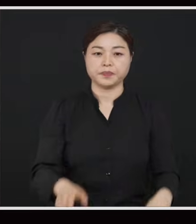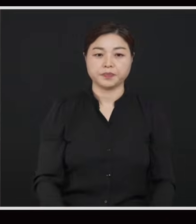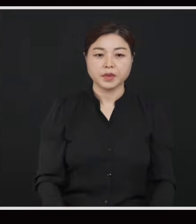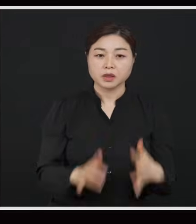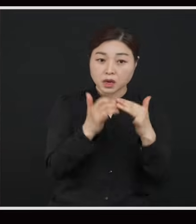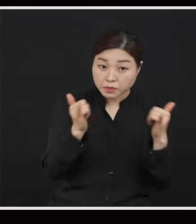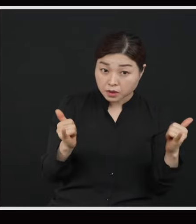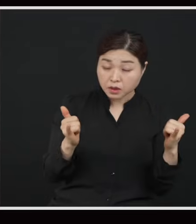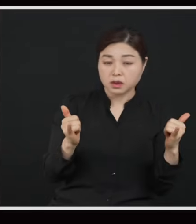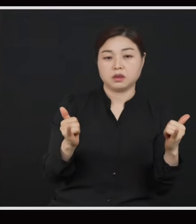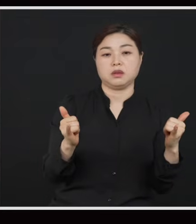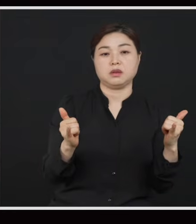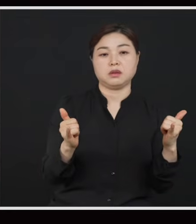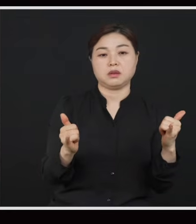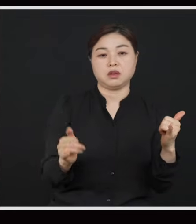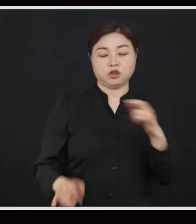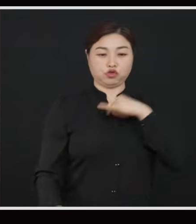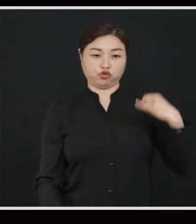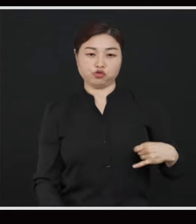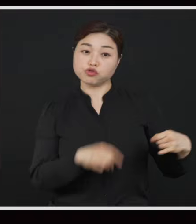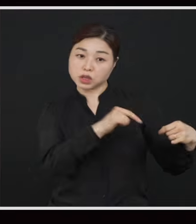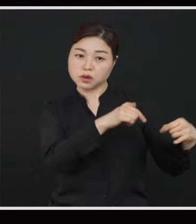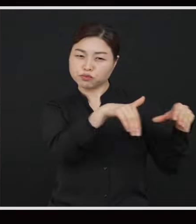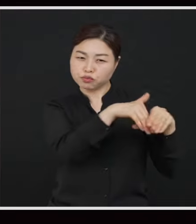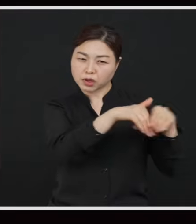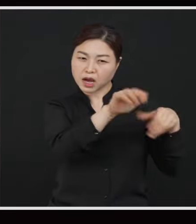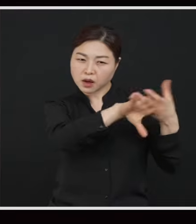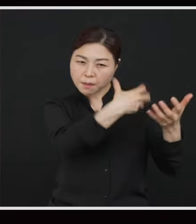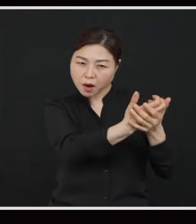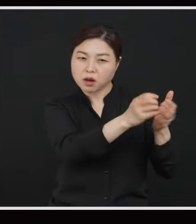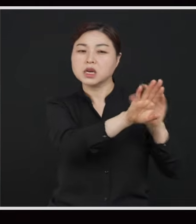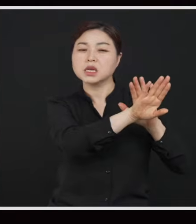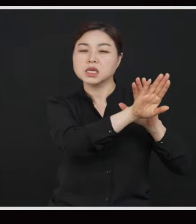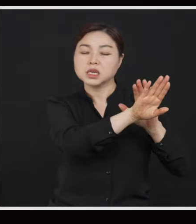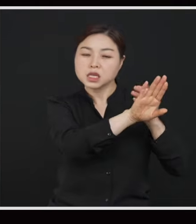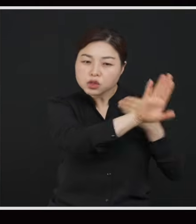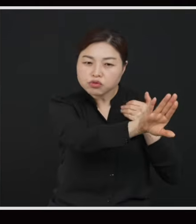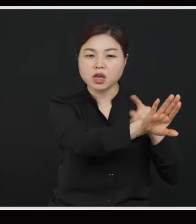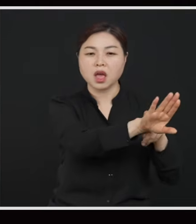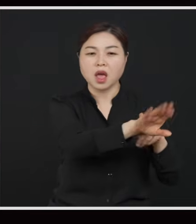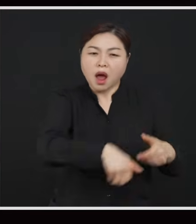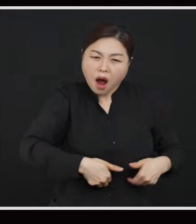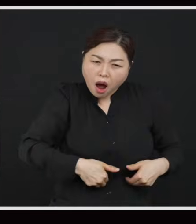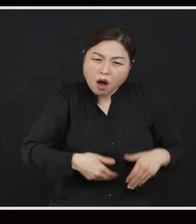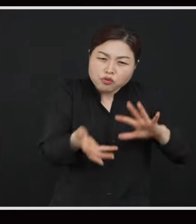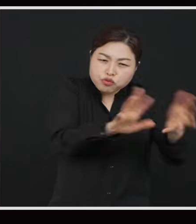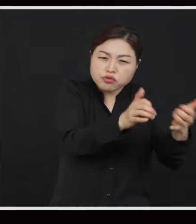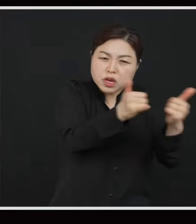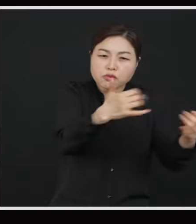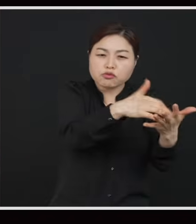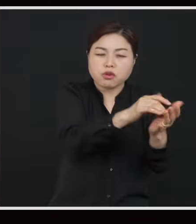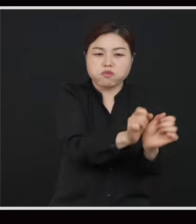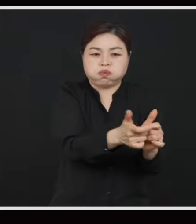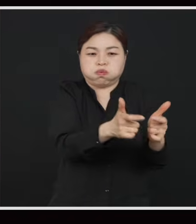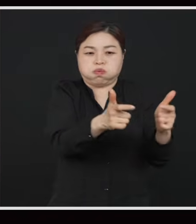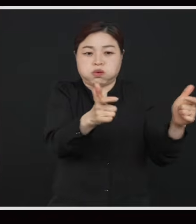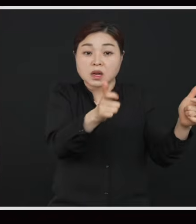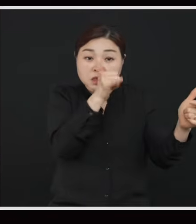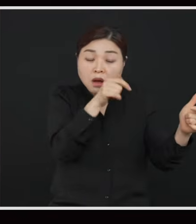사람들이 중국이 문화혁명 이후에 굶어 죽는 사람들이 갑자기 늘어나면서